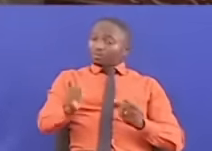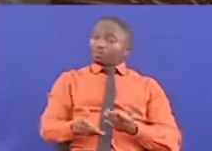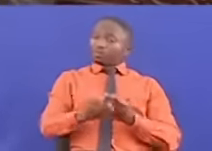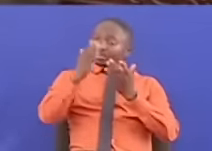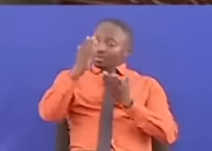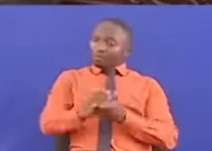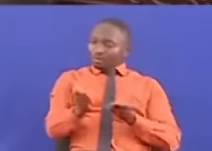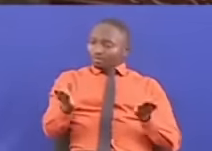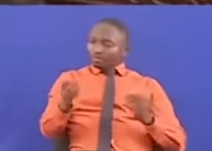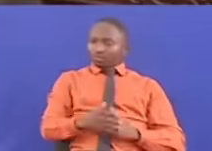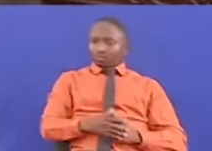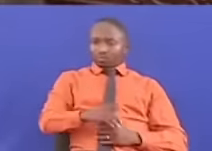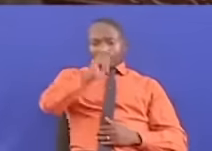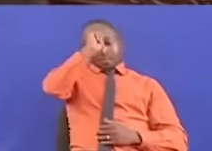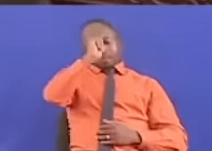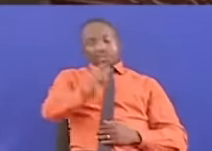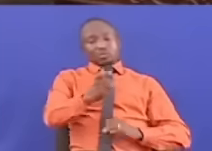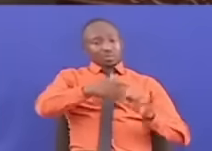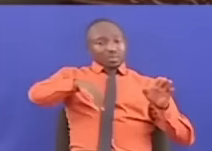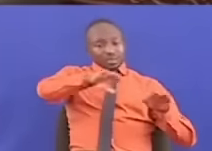wanam lakini meshi